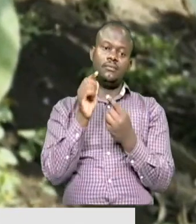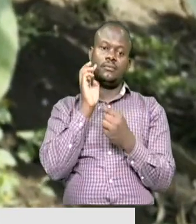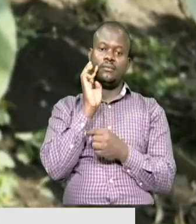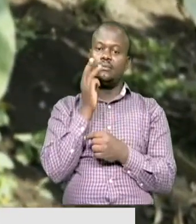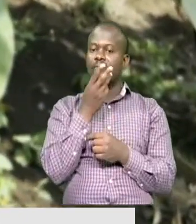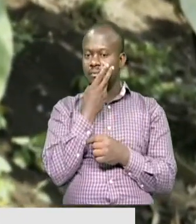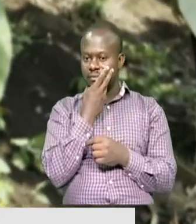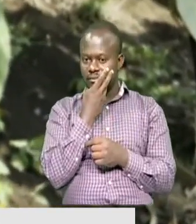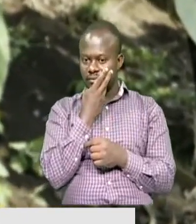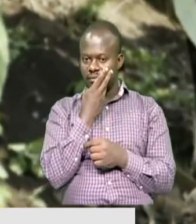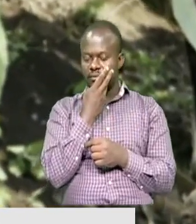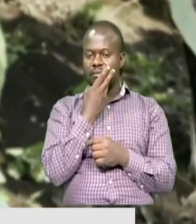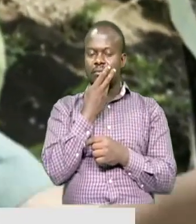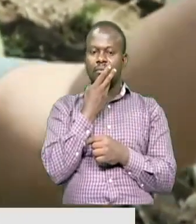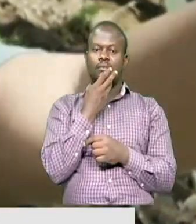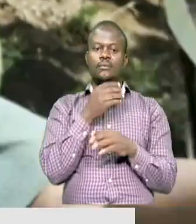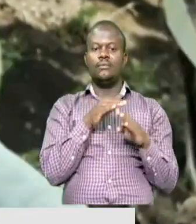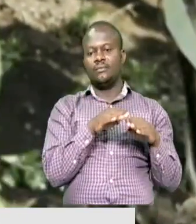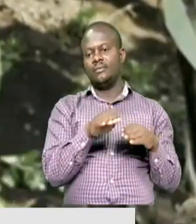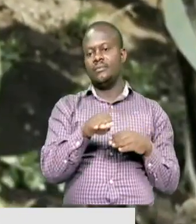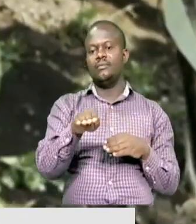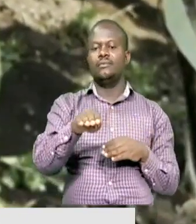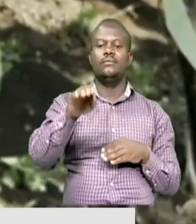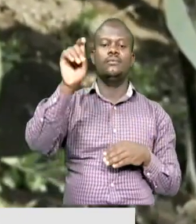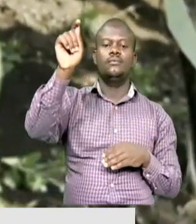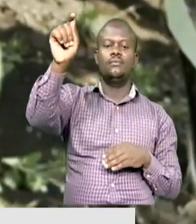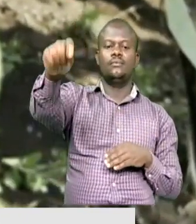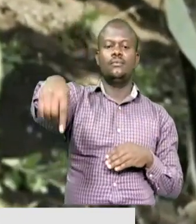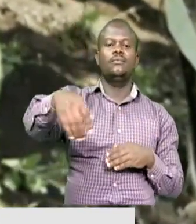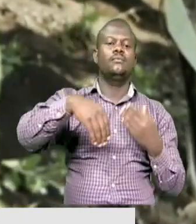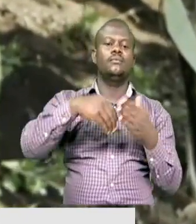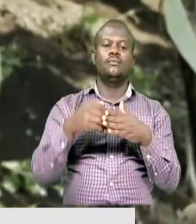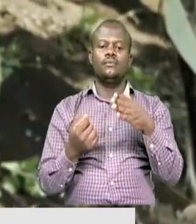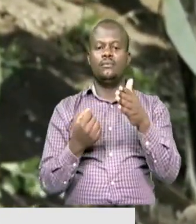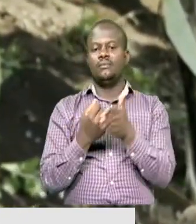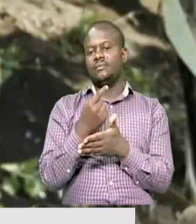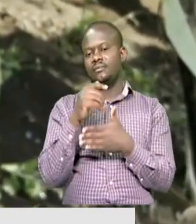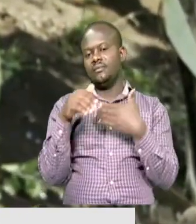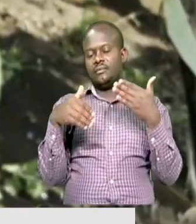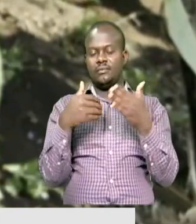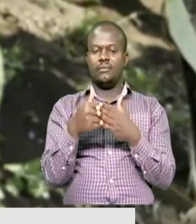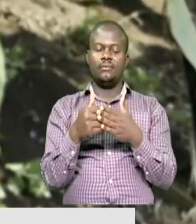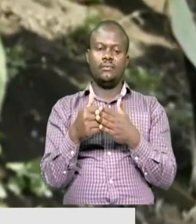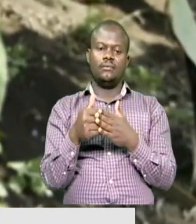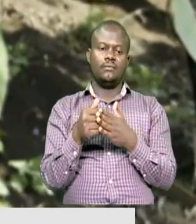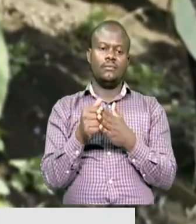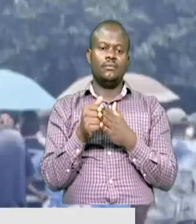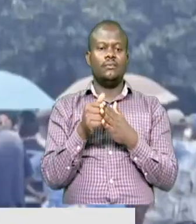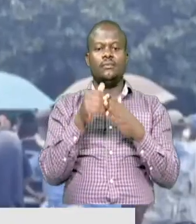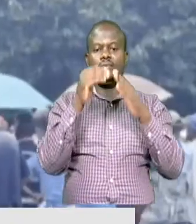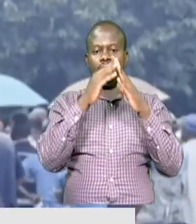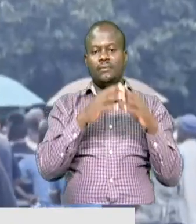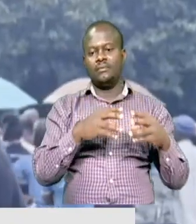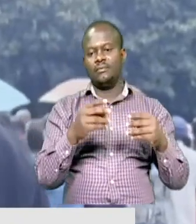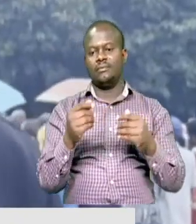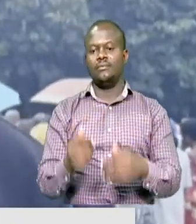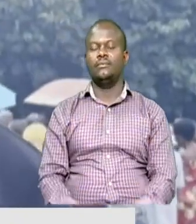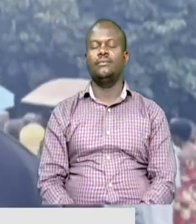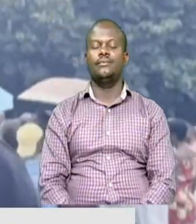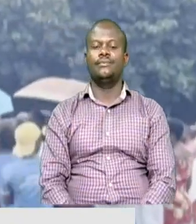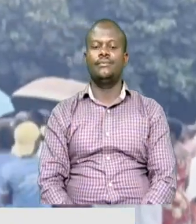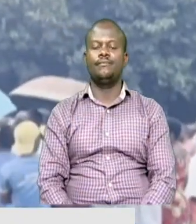amazi yatembaga bikagera inopfo bigatuma isuri amazi agenda. Nyuma yo